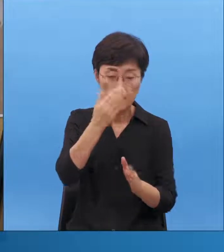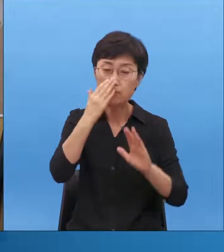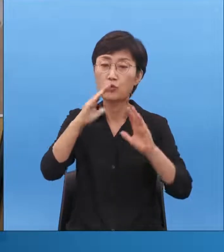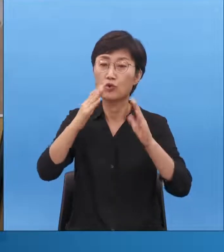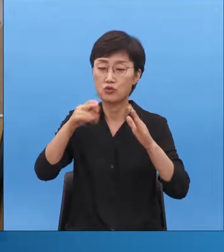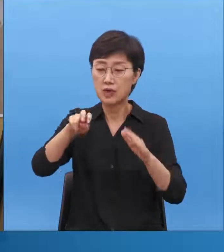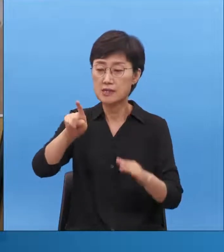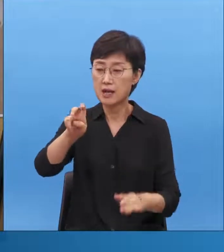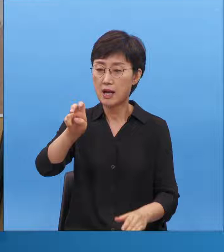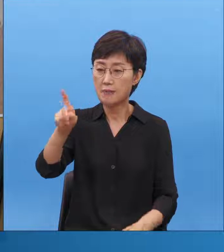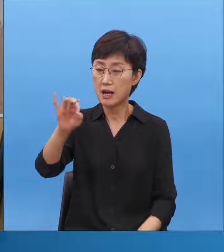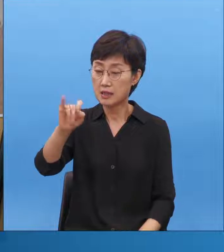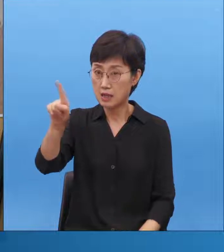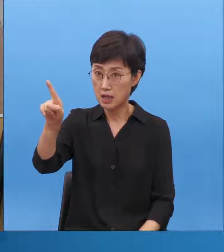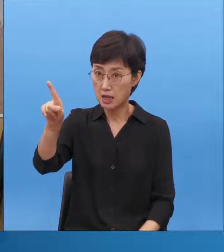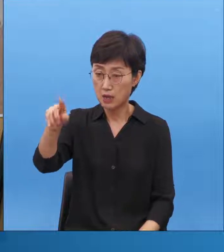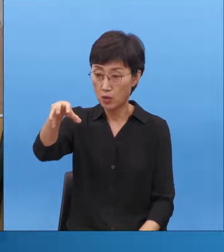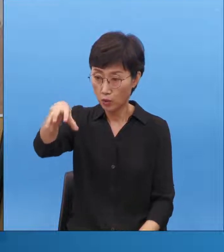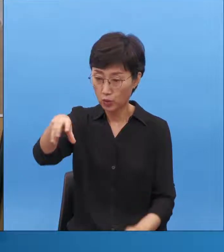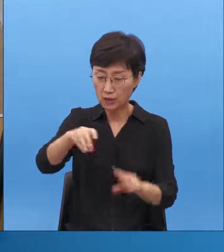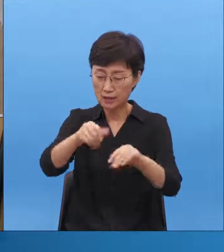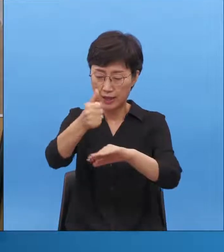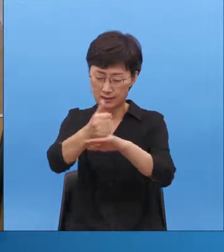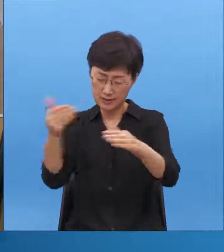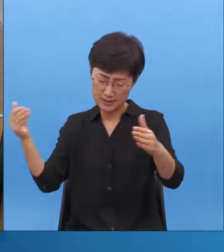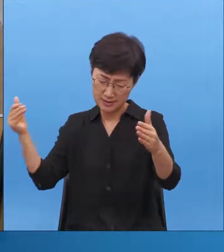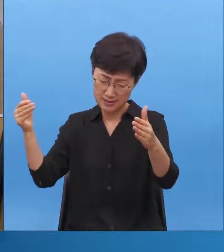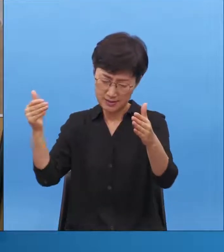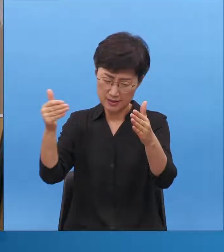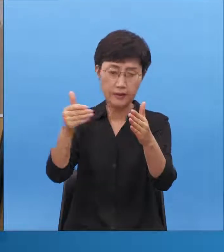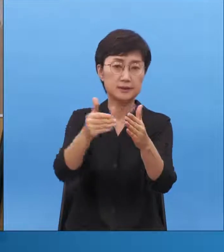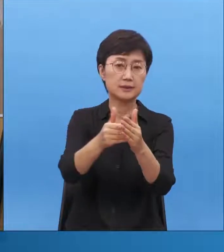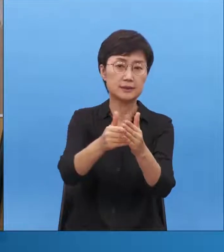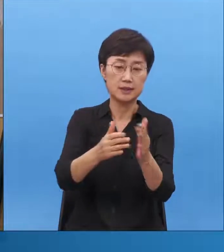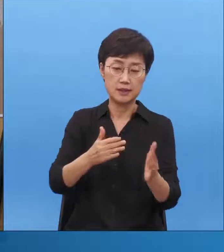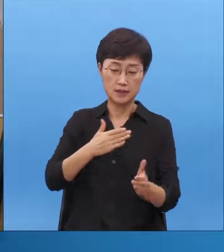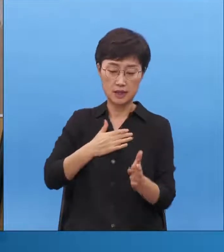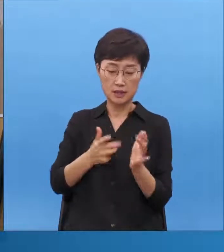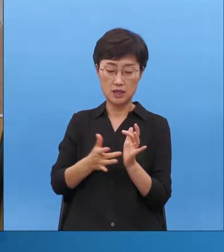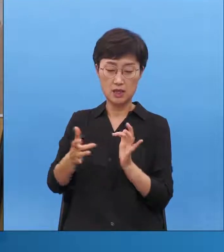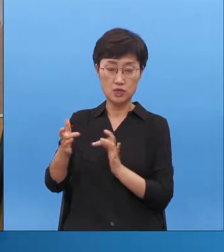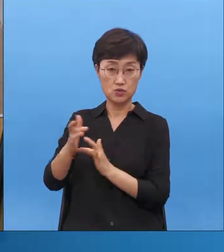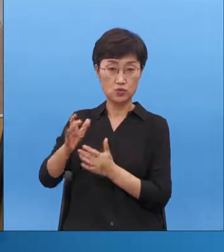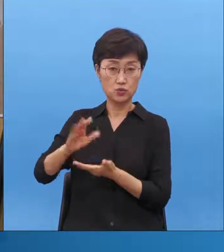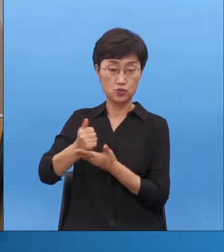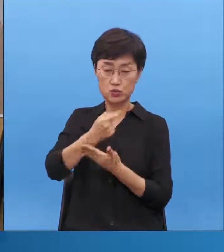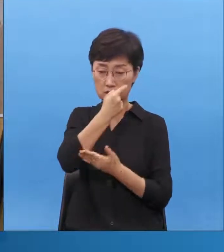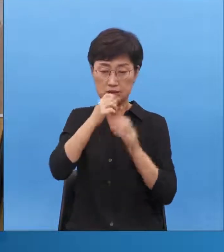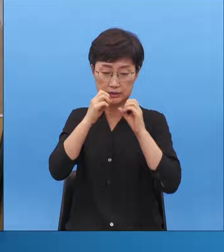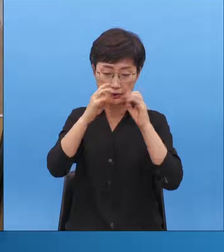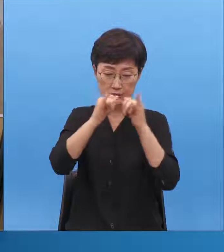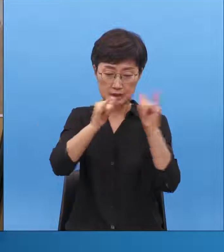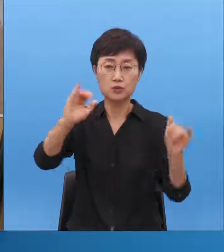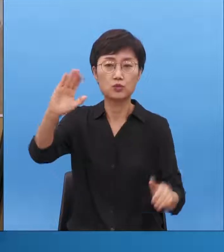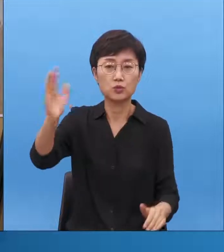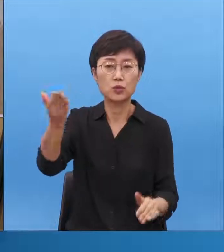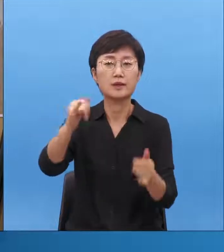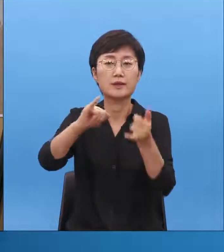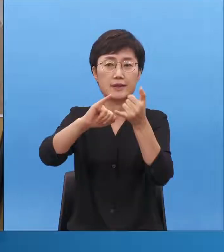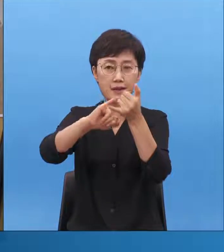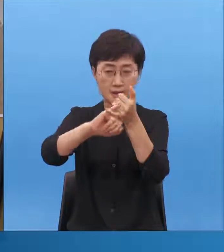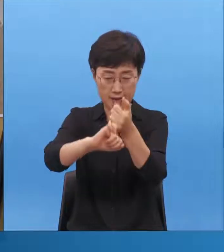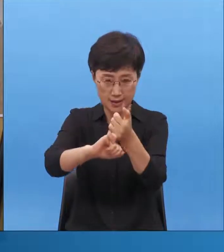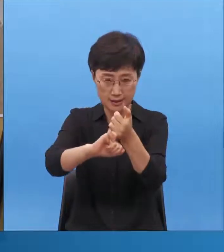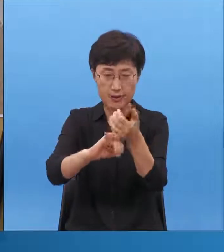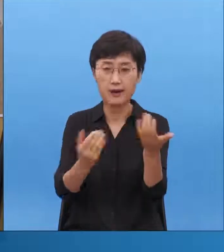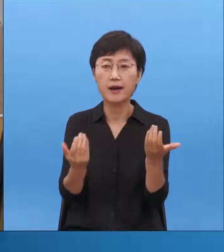이르러 내 증인이 되리라 하시니라. But you'll receive power when the Holy Spirit has come upon you, and you'll be my witnesses in Jerusalem,